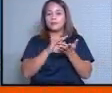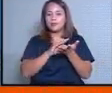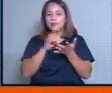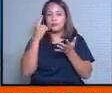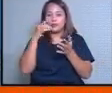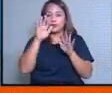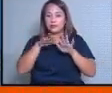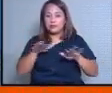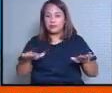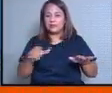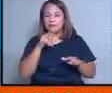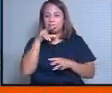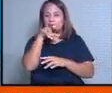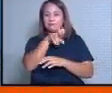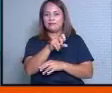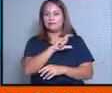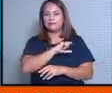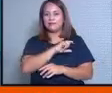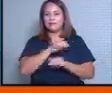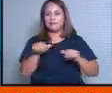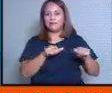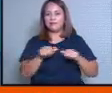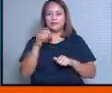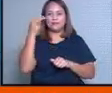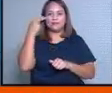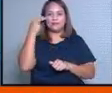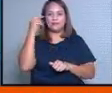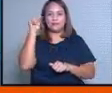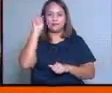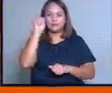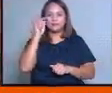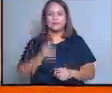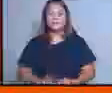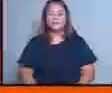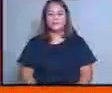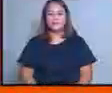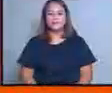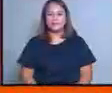hindi mapuna ng mga otoridad. Umaaksyon si Hannibal Talete.